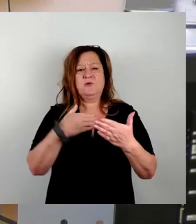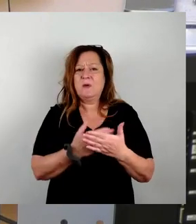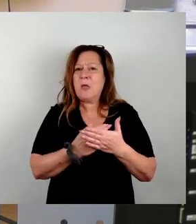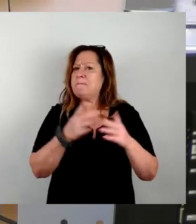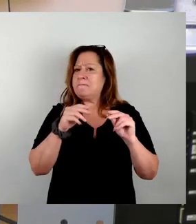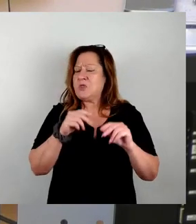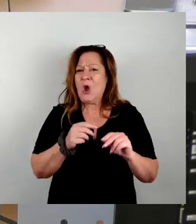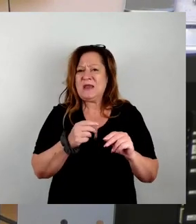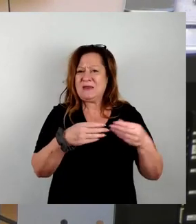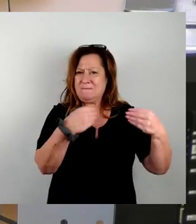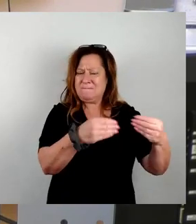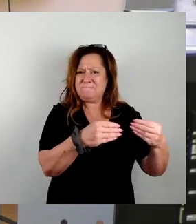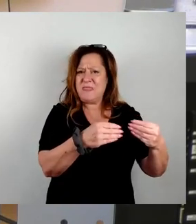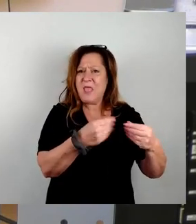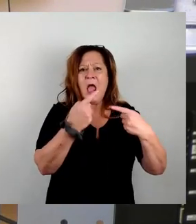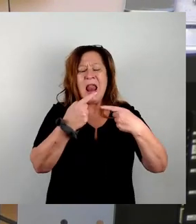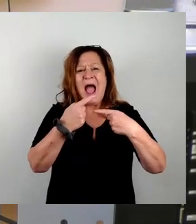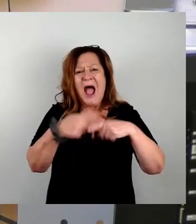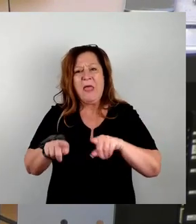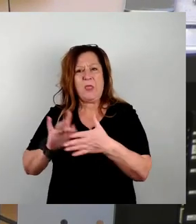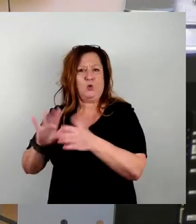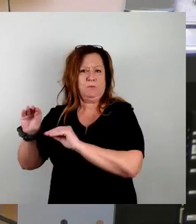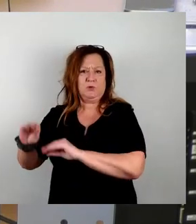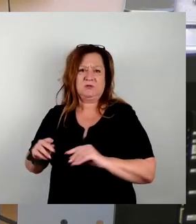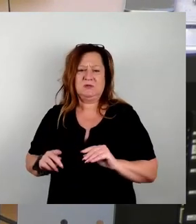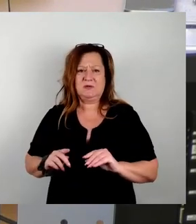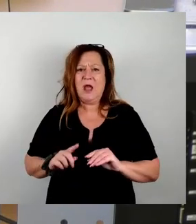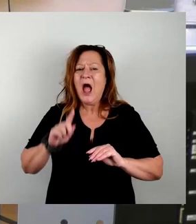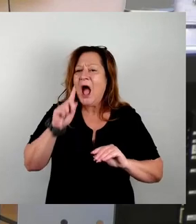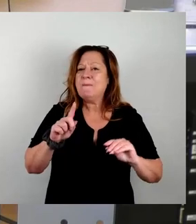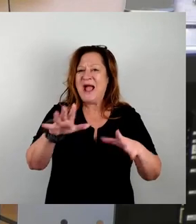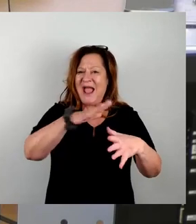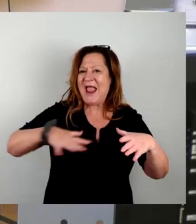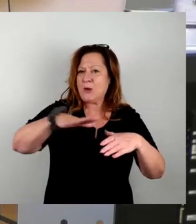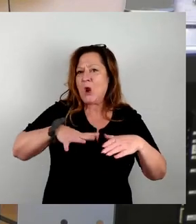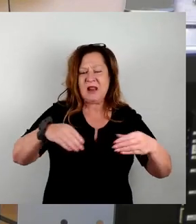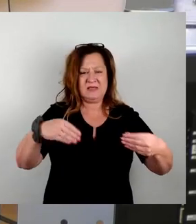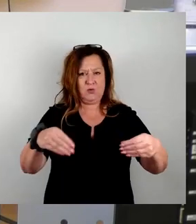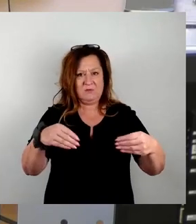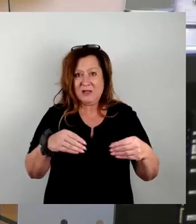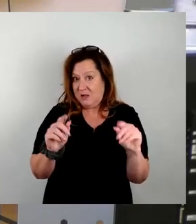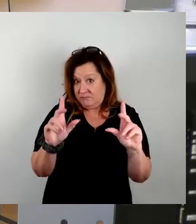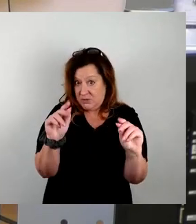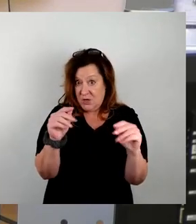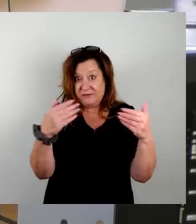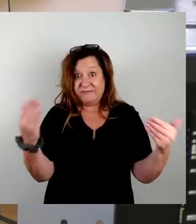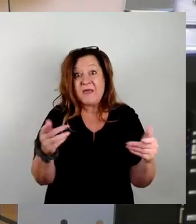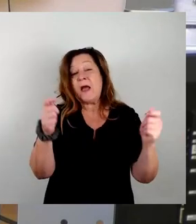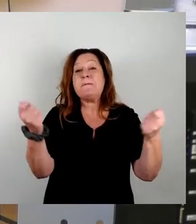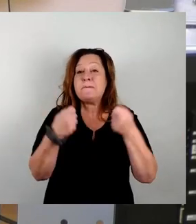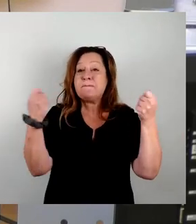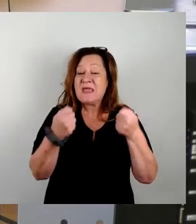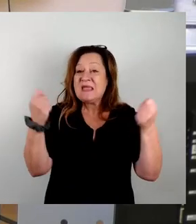Zweckentfremdnutzen. Der Zweck der Regionalisierungsmittel ist nämlich ganz klar der Betrieb und der Ausbau